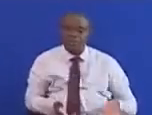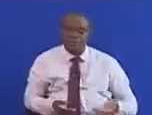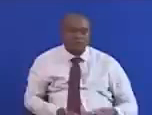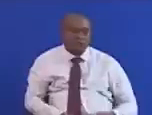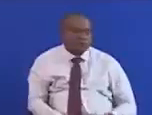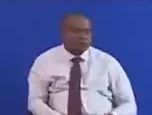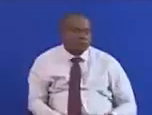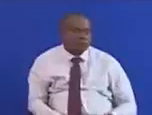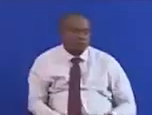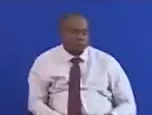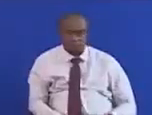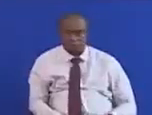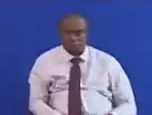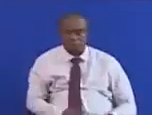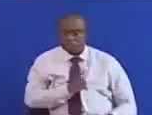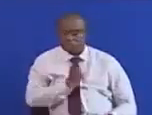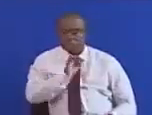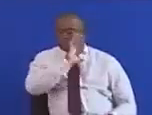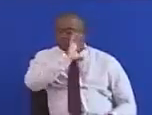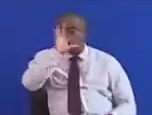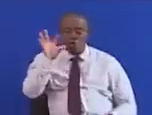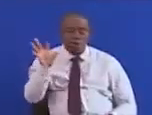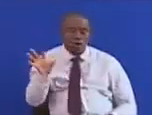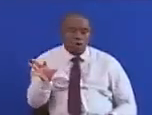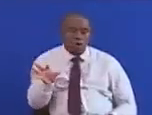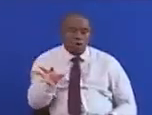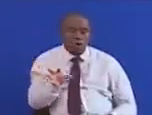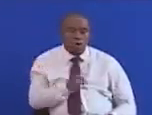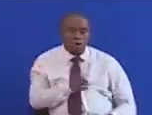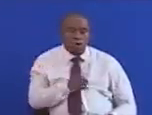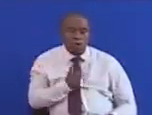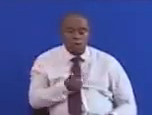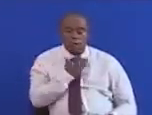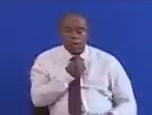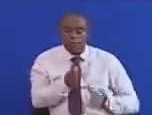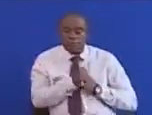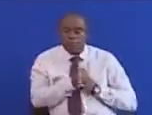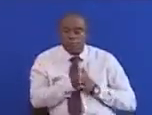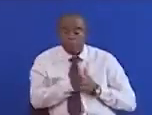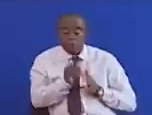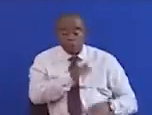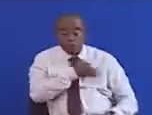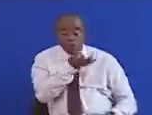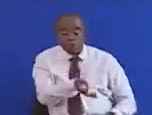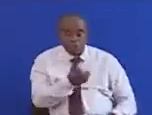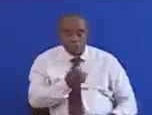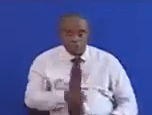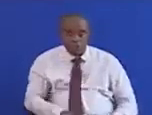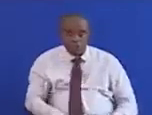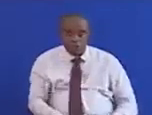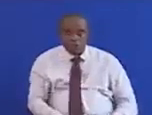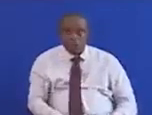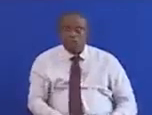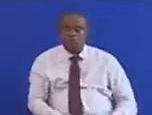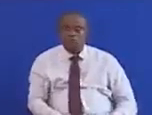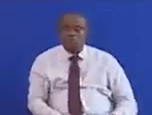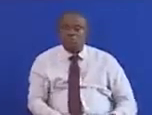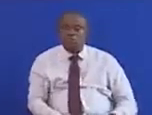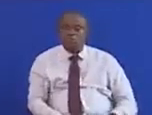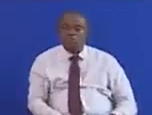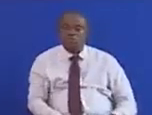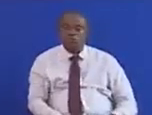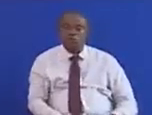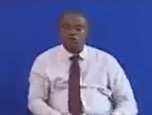Spika, si wote pia waliotamani kwenda kujitolea waliopata